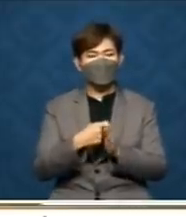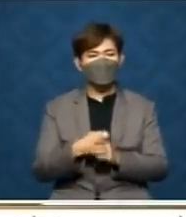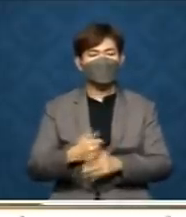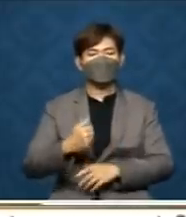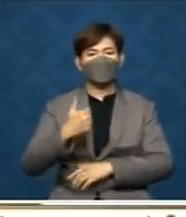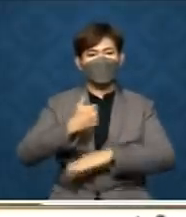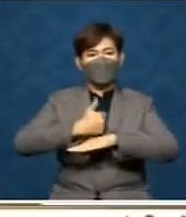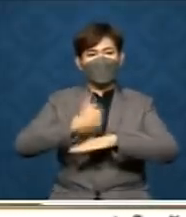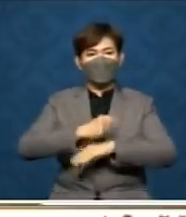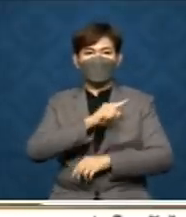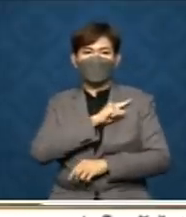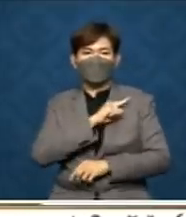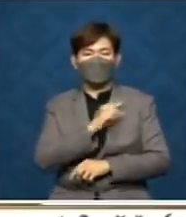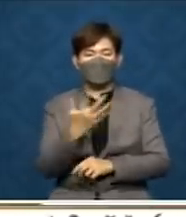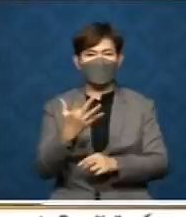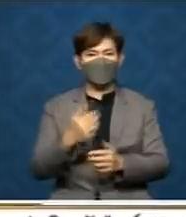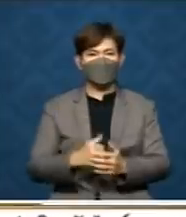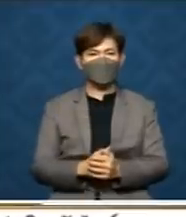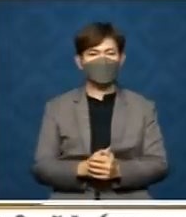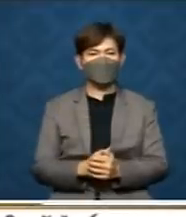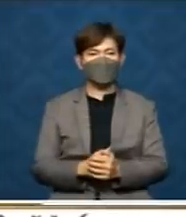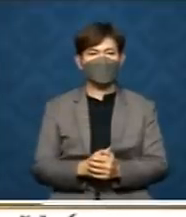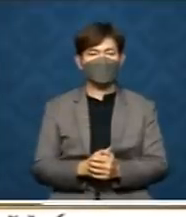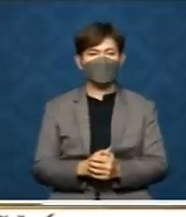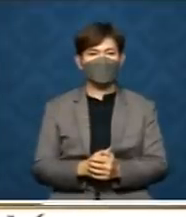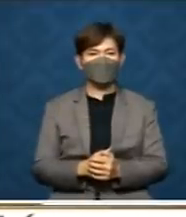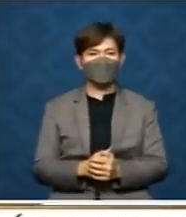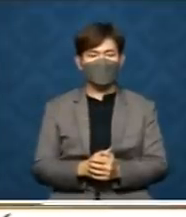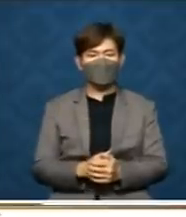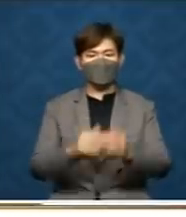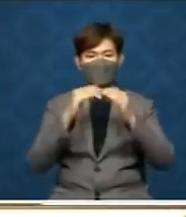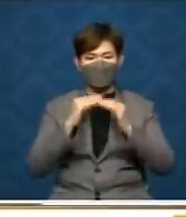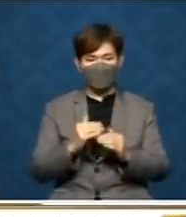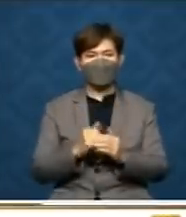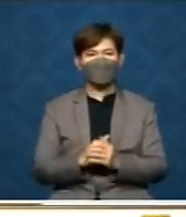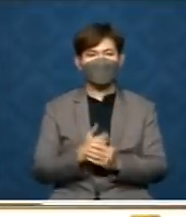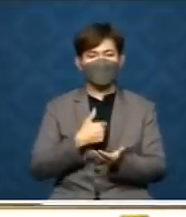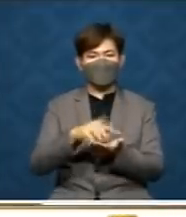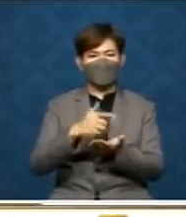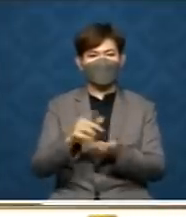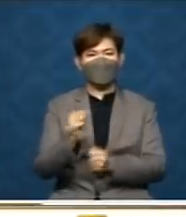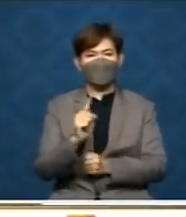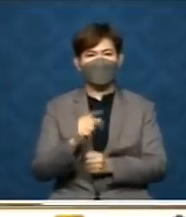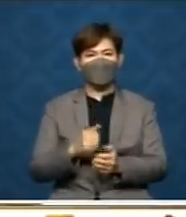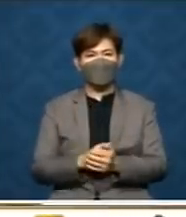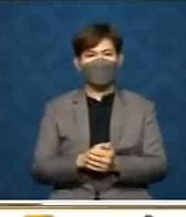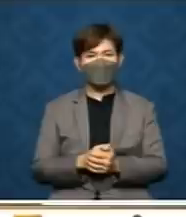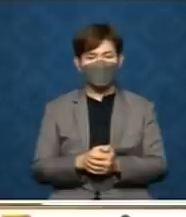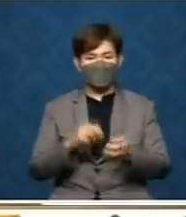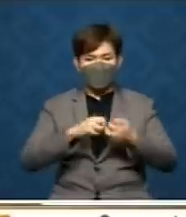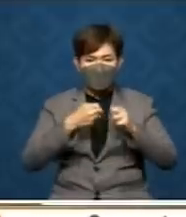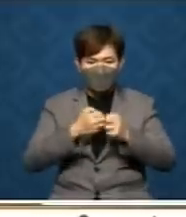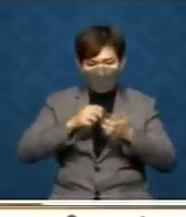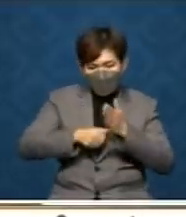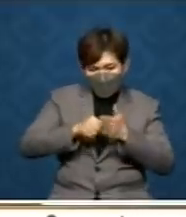ผู้นำไร้สำนึกไร้ความรับผิดชอบจะเอาละค่ะจากนั้นก็ผมก็จะพูดถึงว่าเพื่อนเขาจะหาทางออกกับวิกฤตนี้